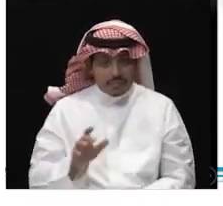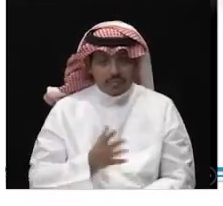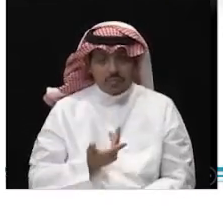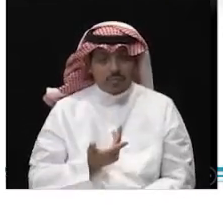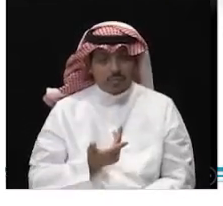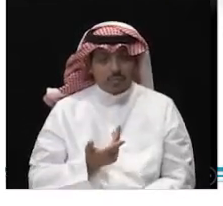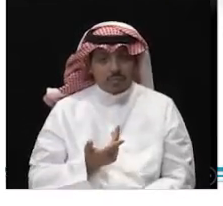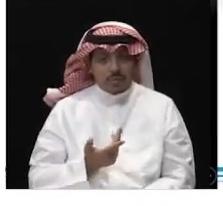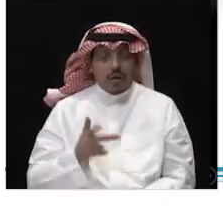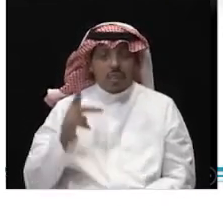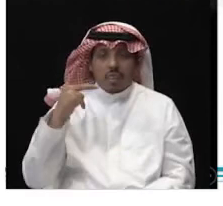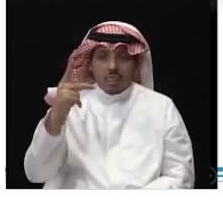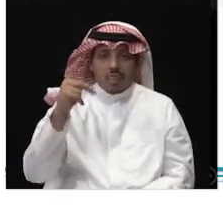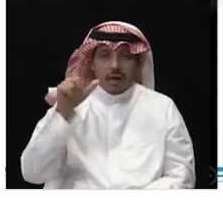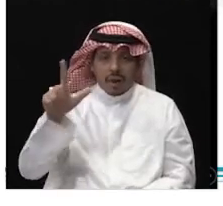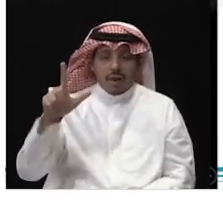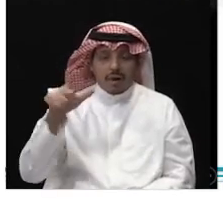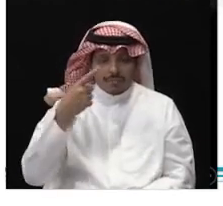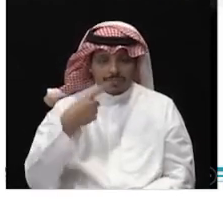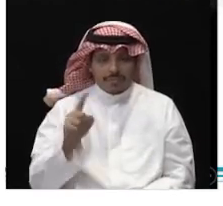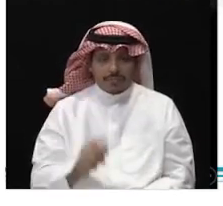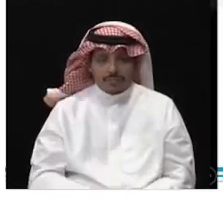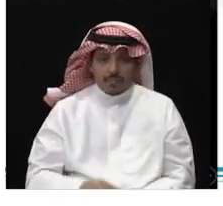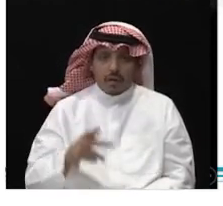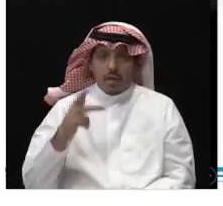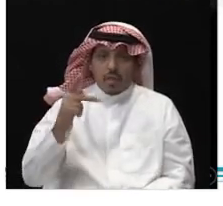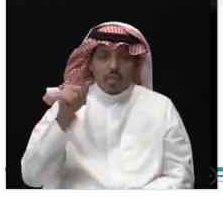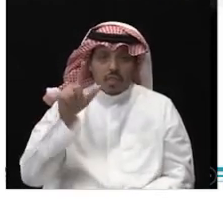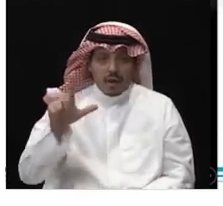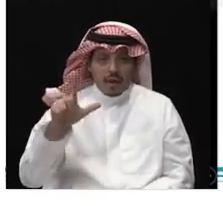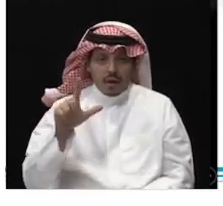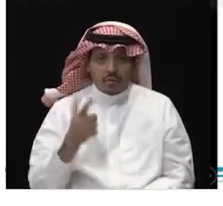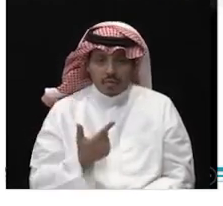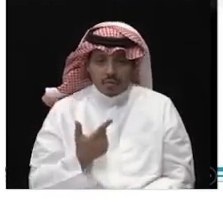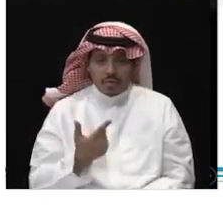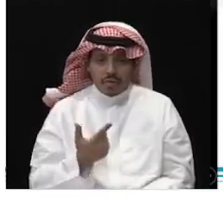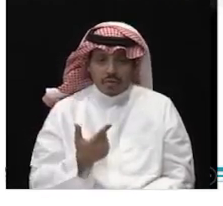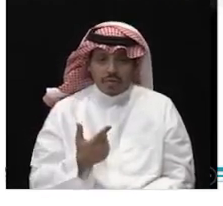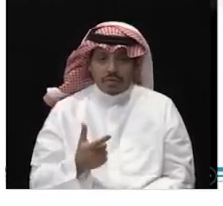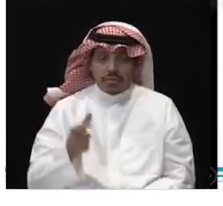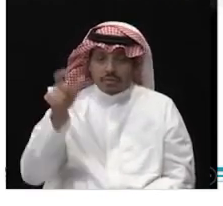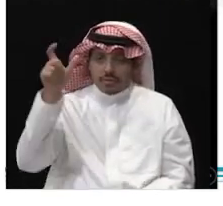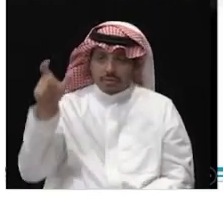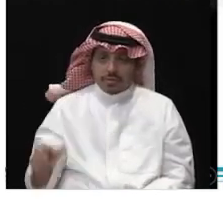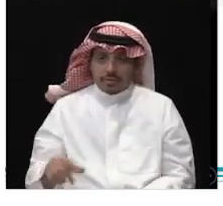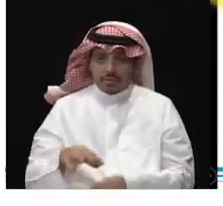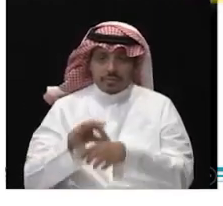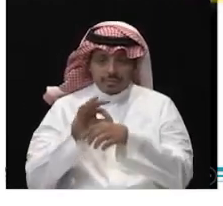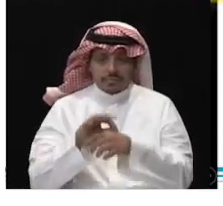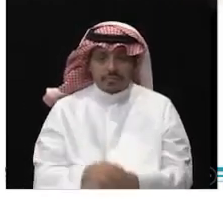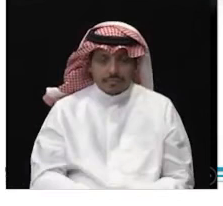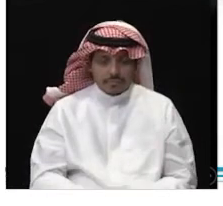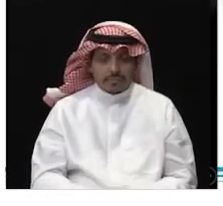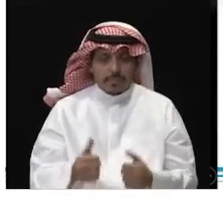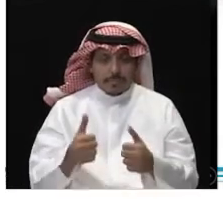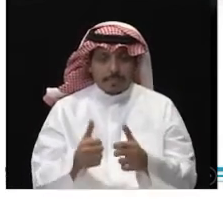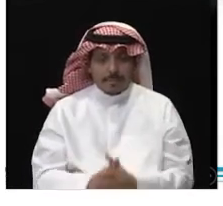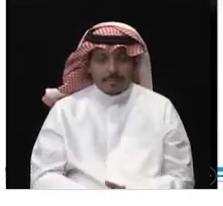صحيح، إنها صورة ظل. ظل ماذا؟ ظل إنسان،